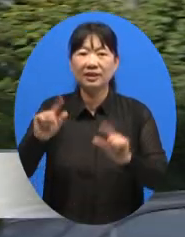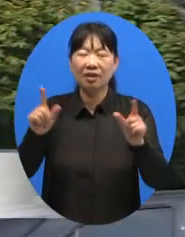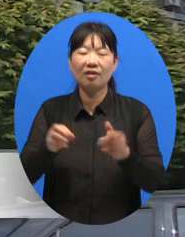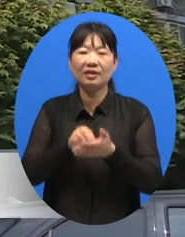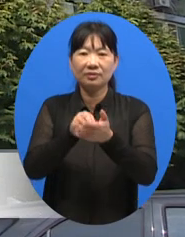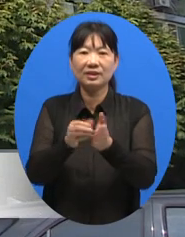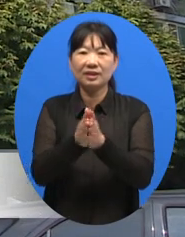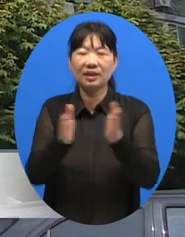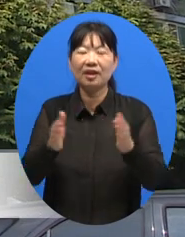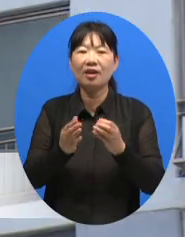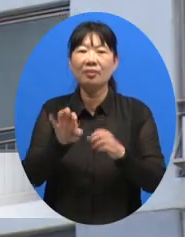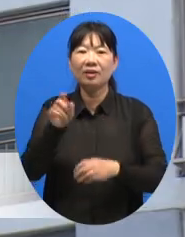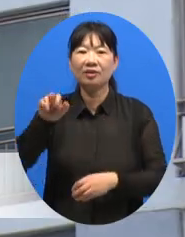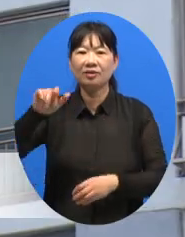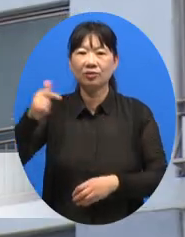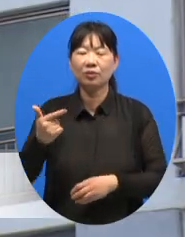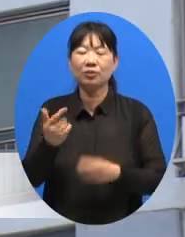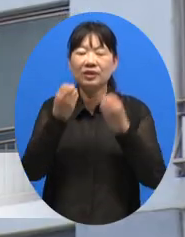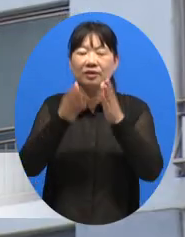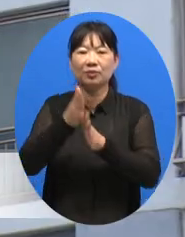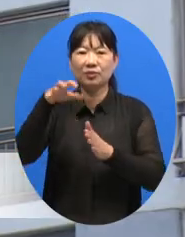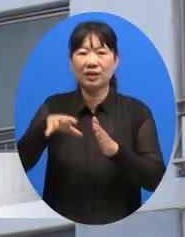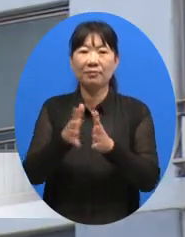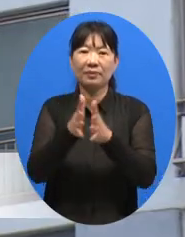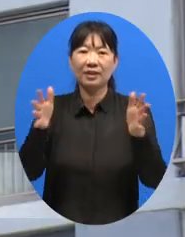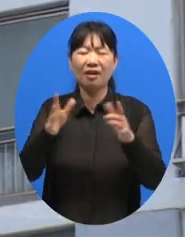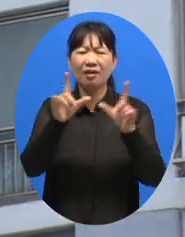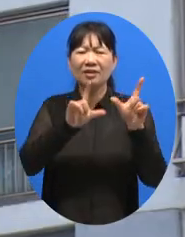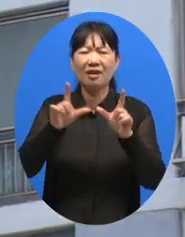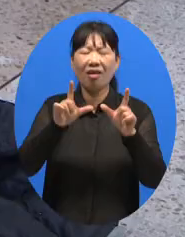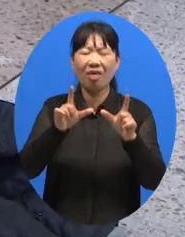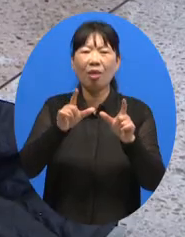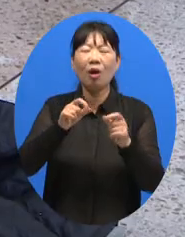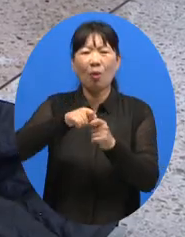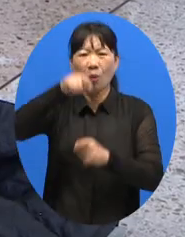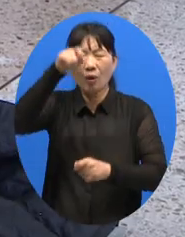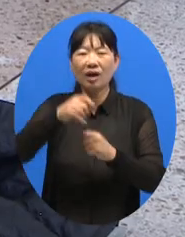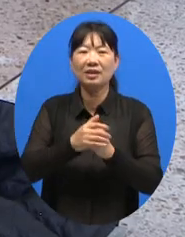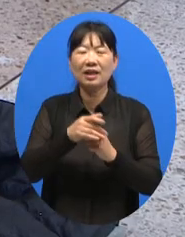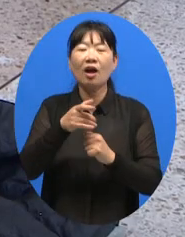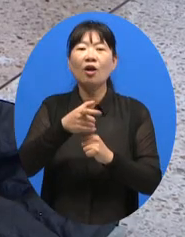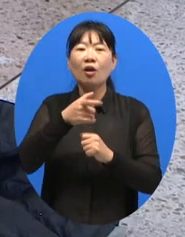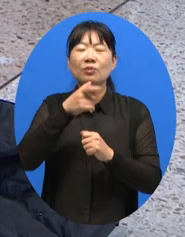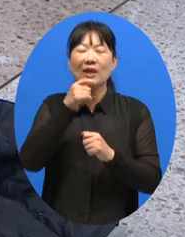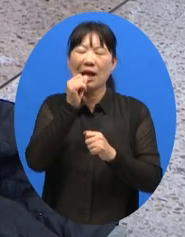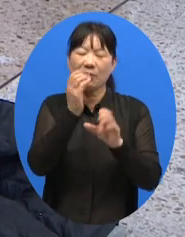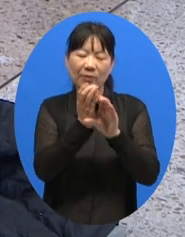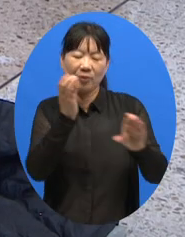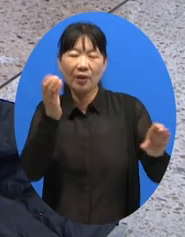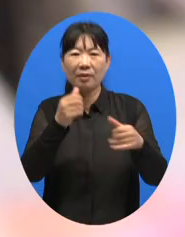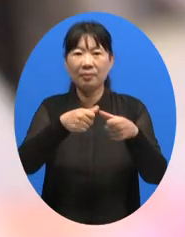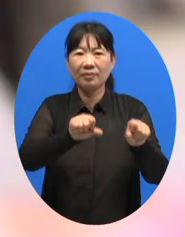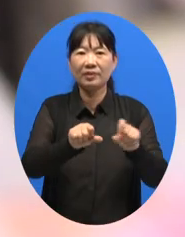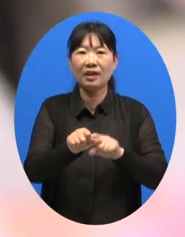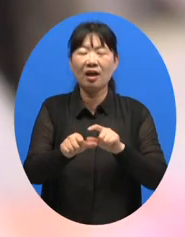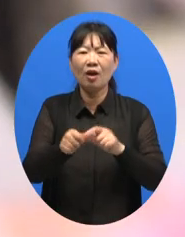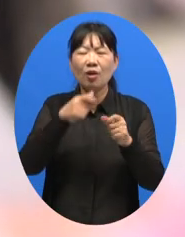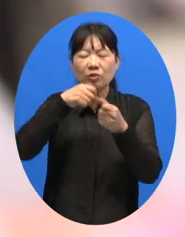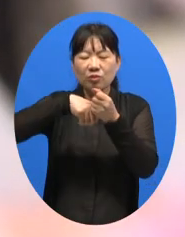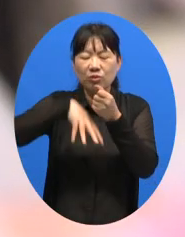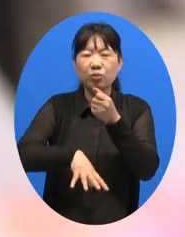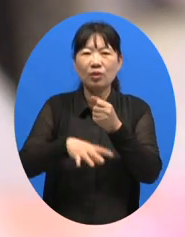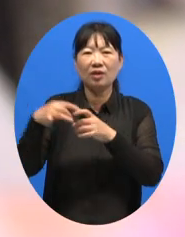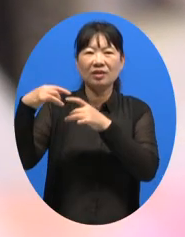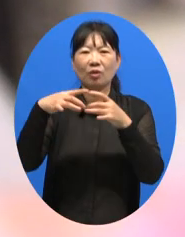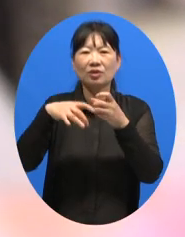1992년 입주를 시작한 평촌 신도시의 한 아파트. 세월을 견디지 못한 수도 배관이 파손돼 누수가 되고 누전이